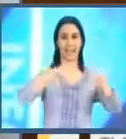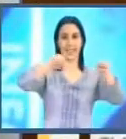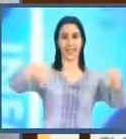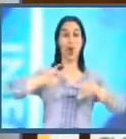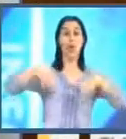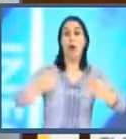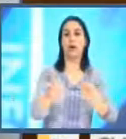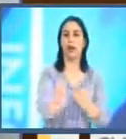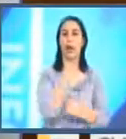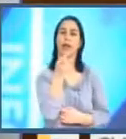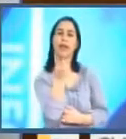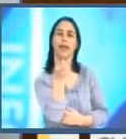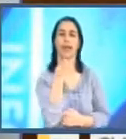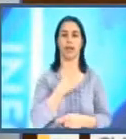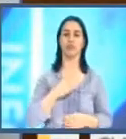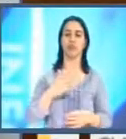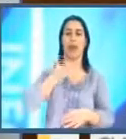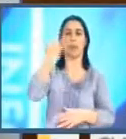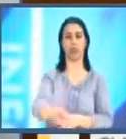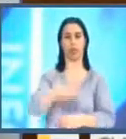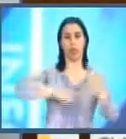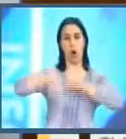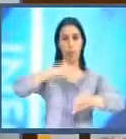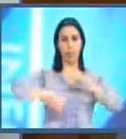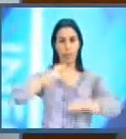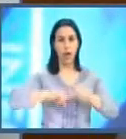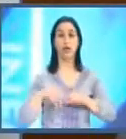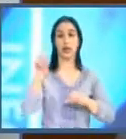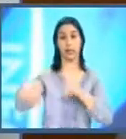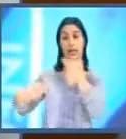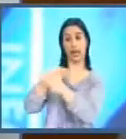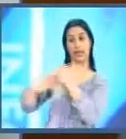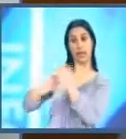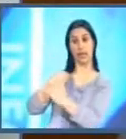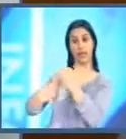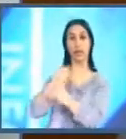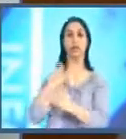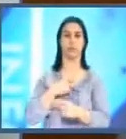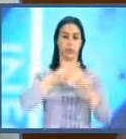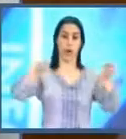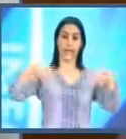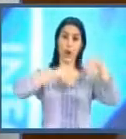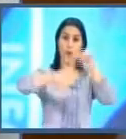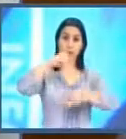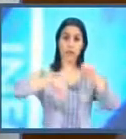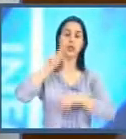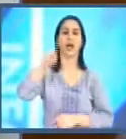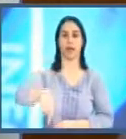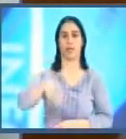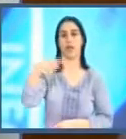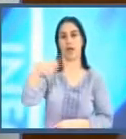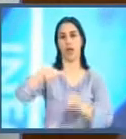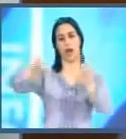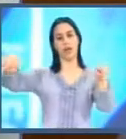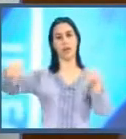gairebé, la nostra capacitat d'operar i també d'ingressar, perquè junt amb els quiròfans van 9 habitacions amb 18 llits que